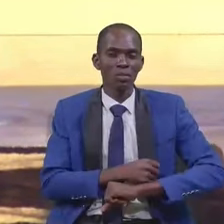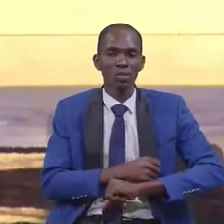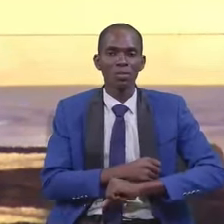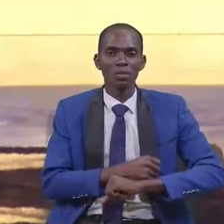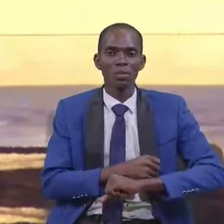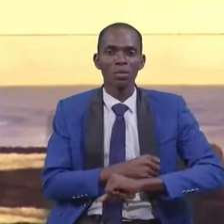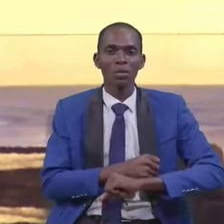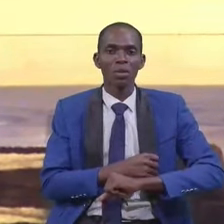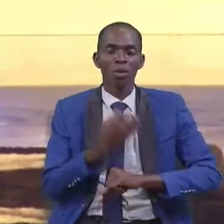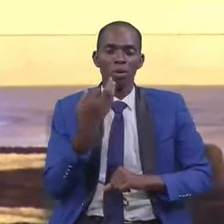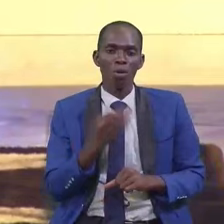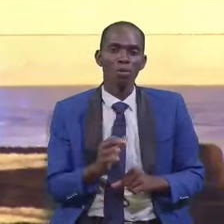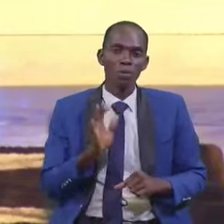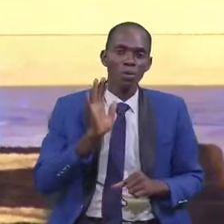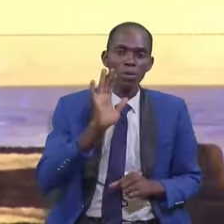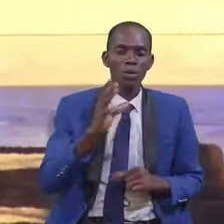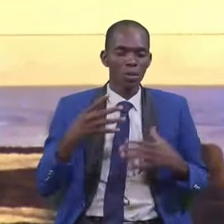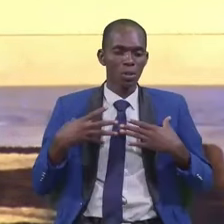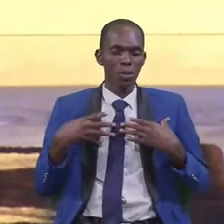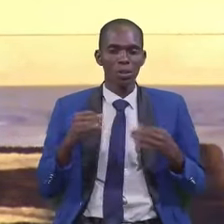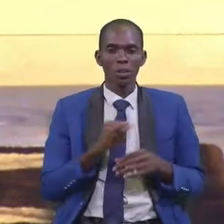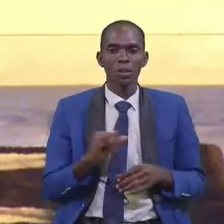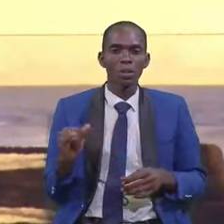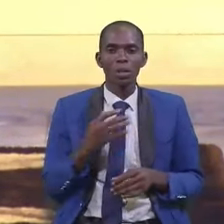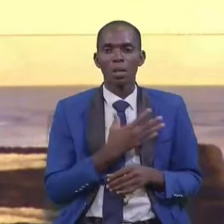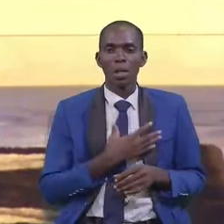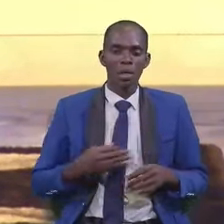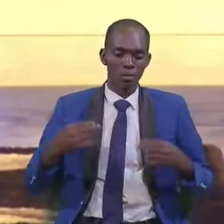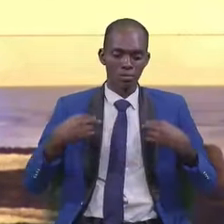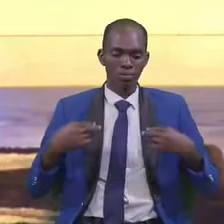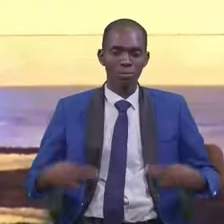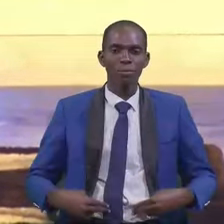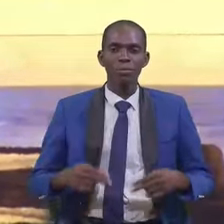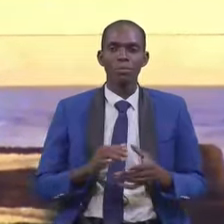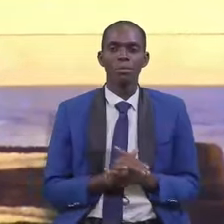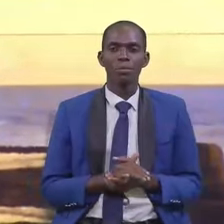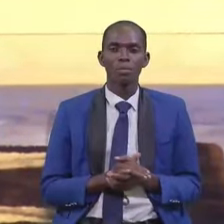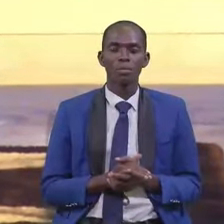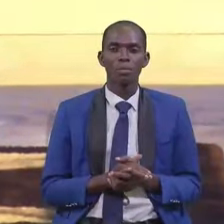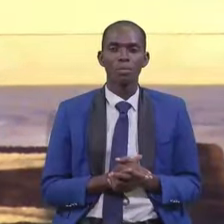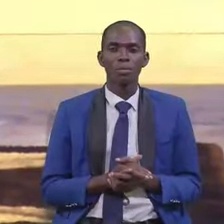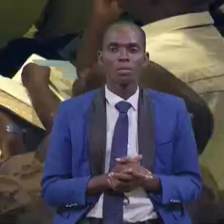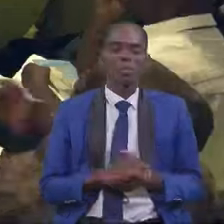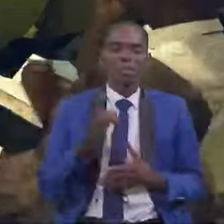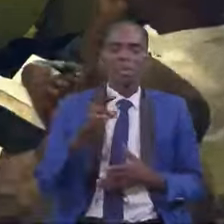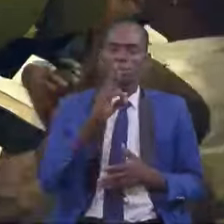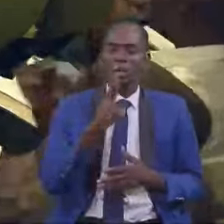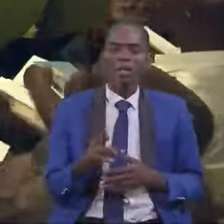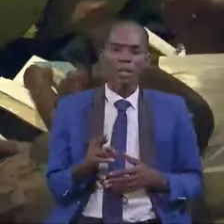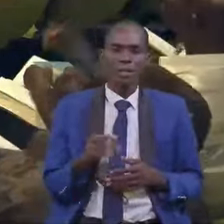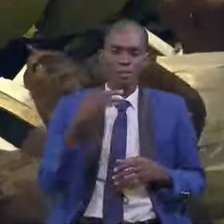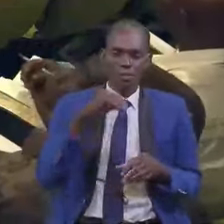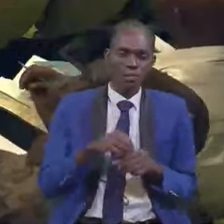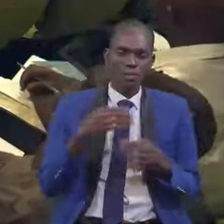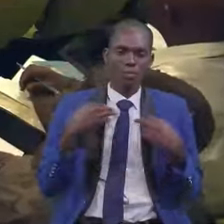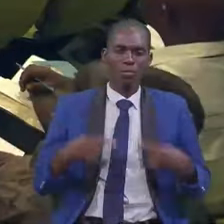La préservation de votre guérison et votre santé. Vous êtes bien portant. Je